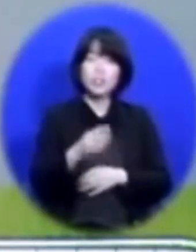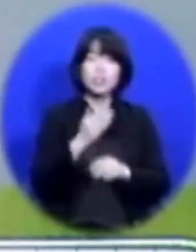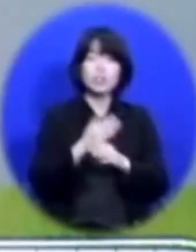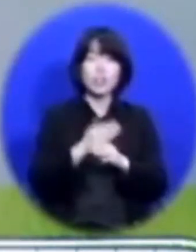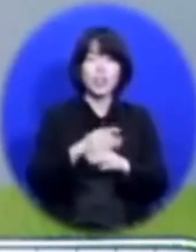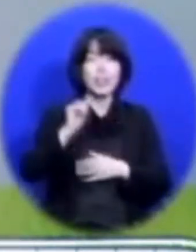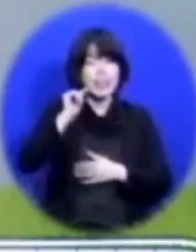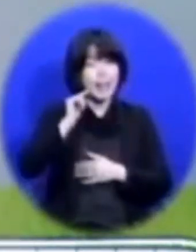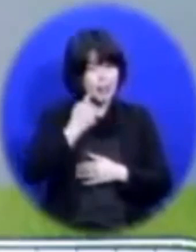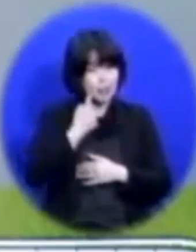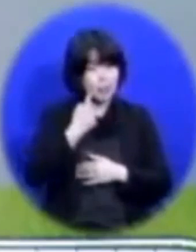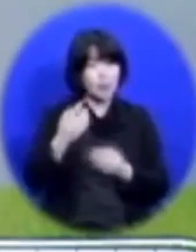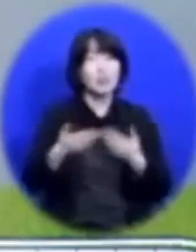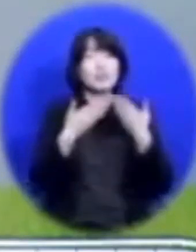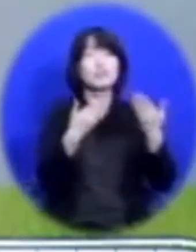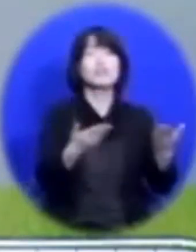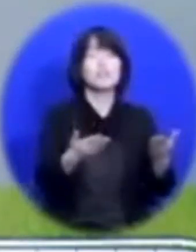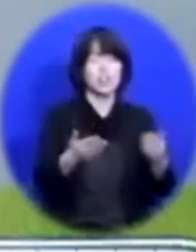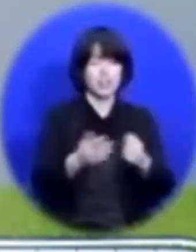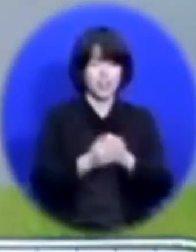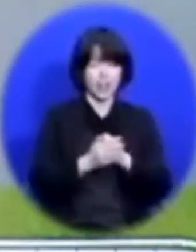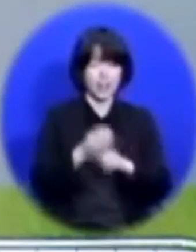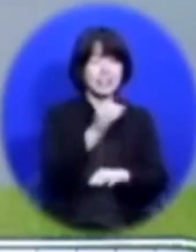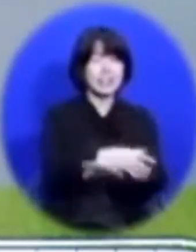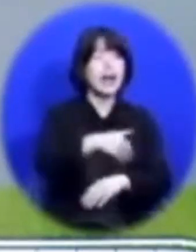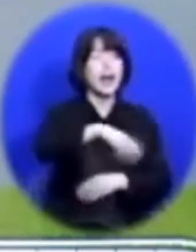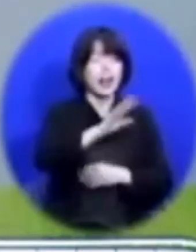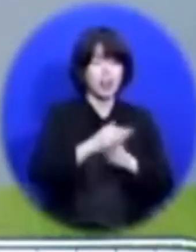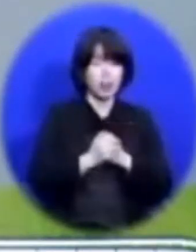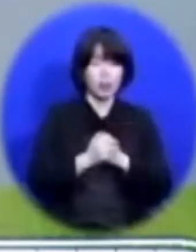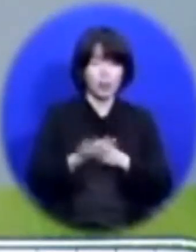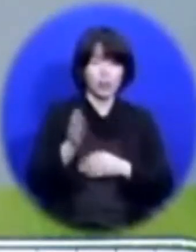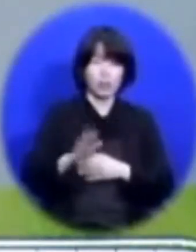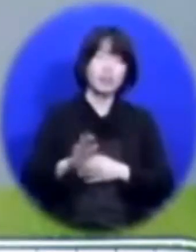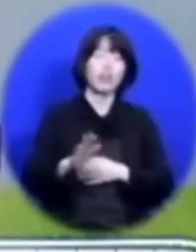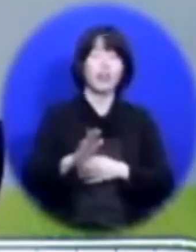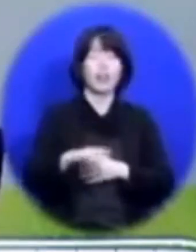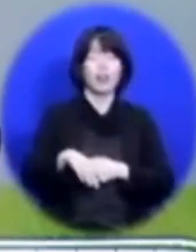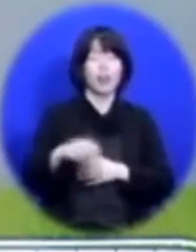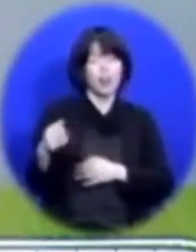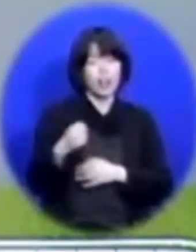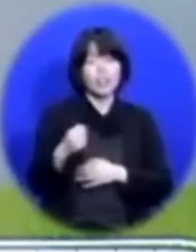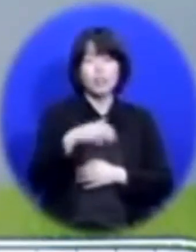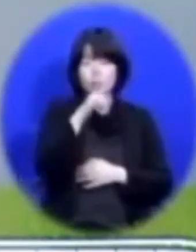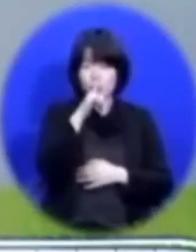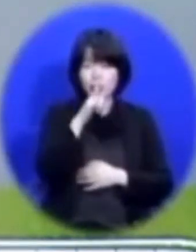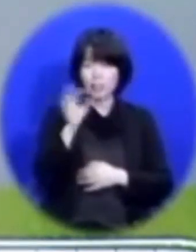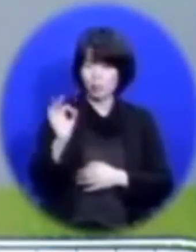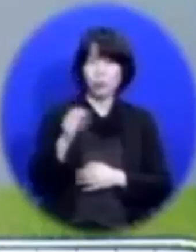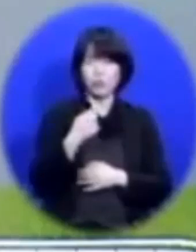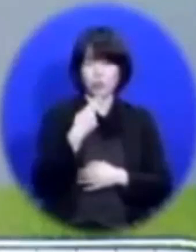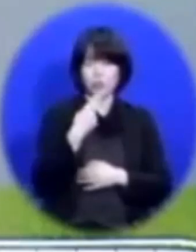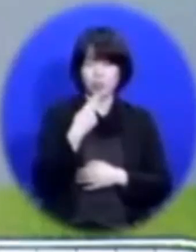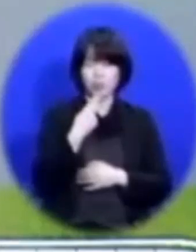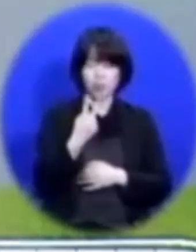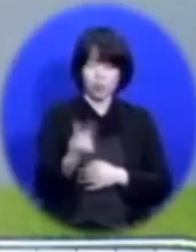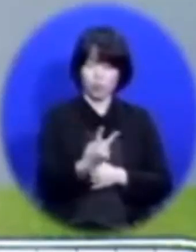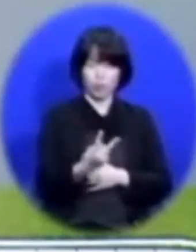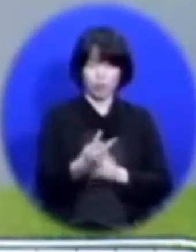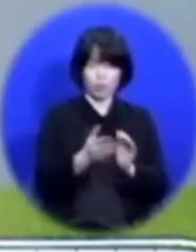둘중더예쁜강아지를사라고간곡히부탁했습니다.하지만그당시두 사람모두돈이없었기때문에